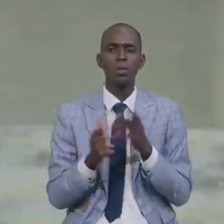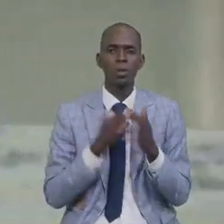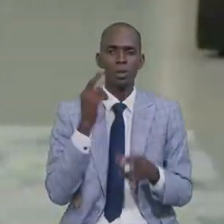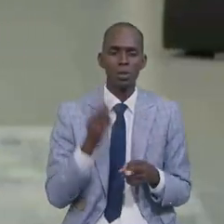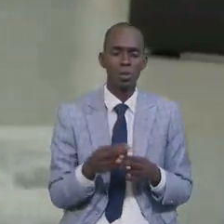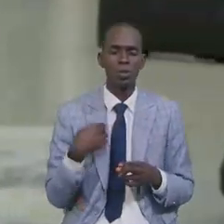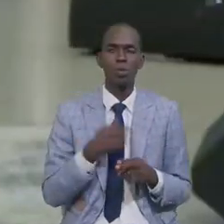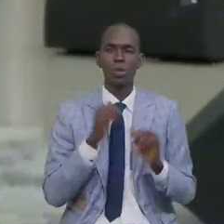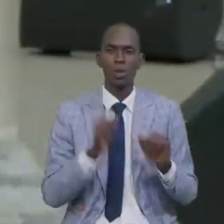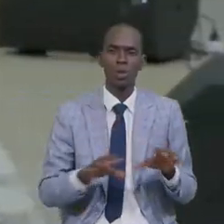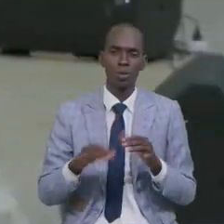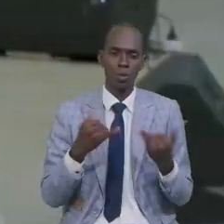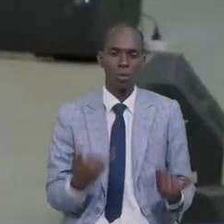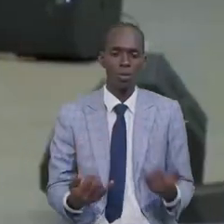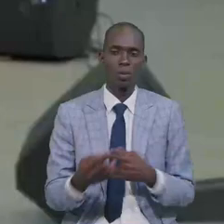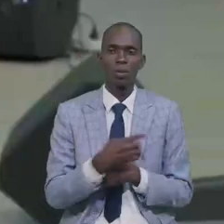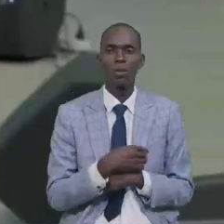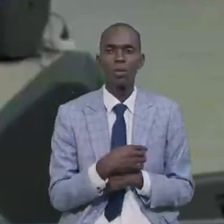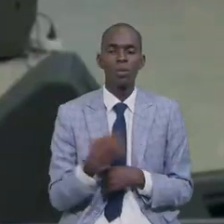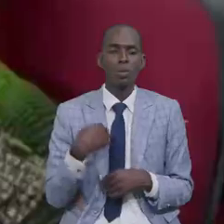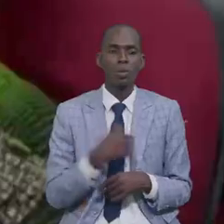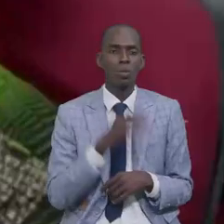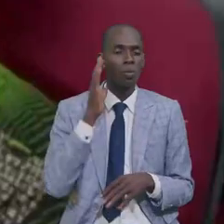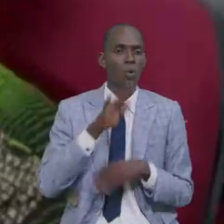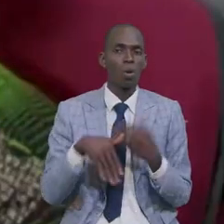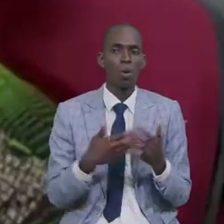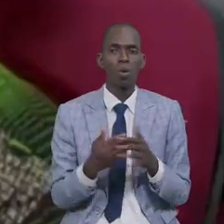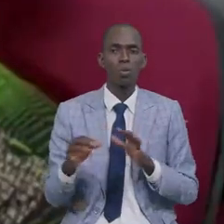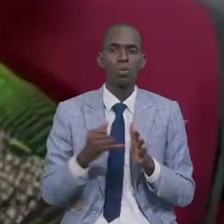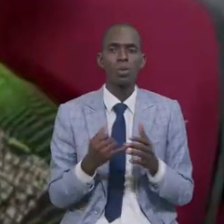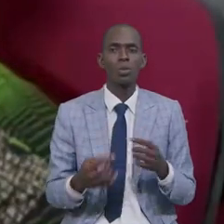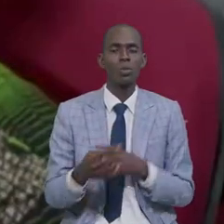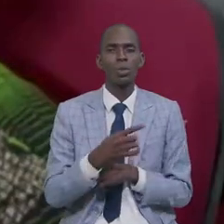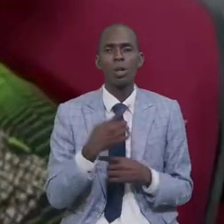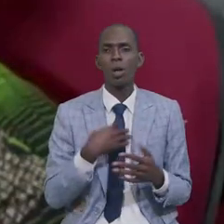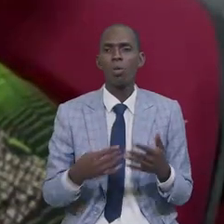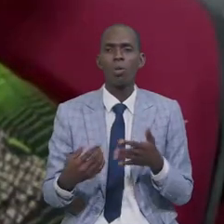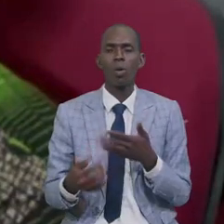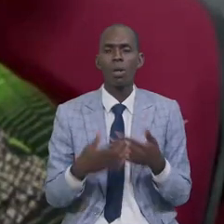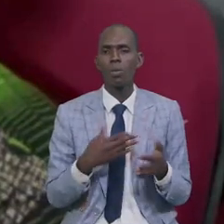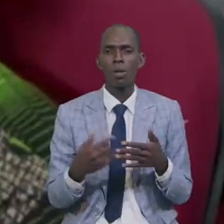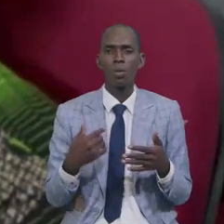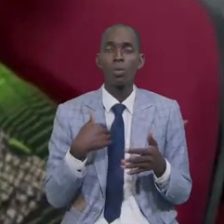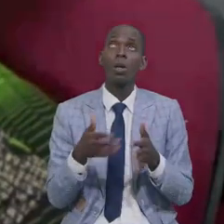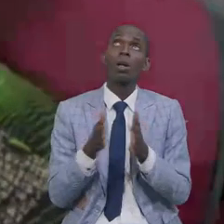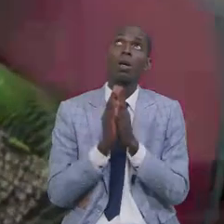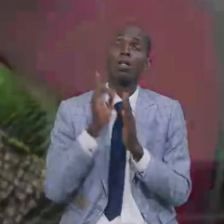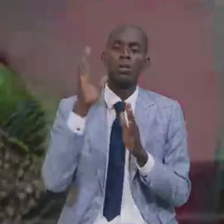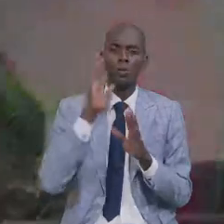Jésus. Il peut le faire aujourd'hui. Et il le fera aujourd'hui. Et quel que soit ce que tu demanderas, il le